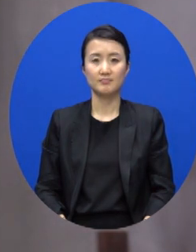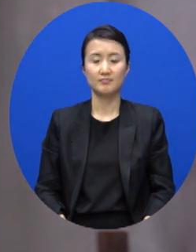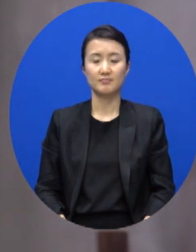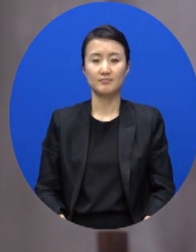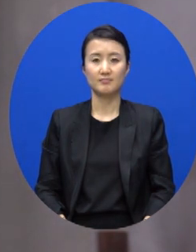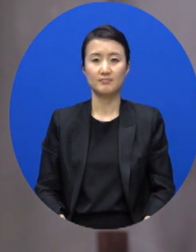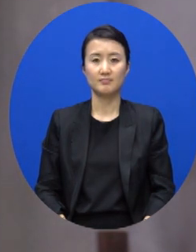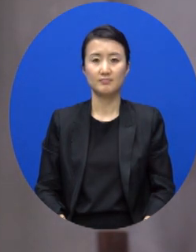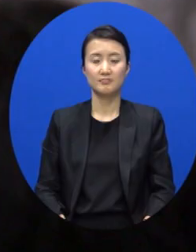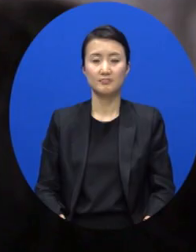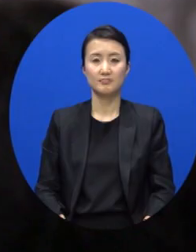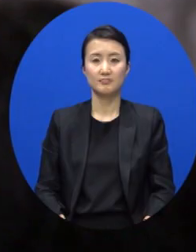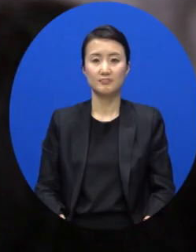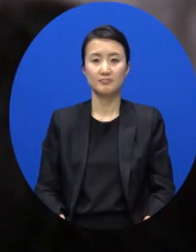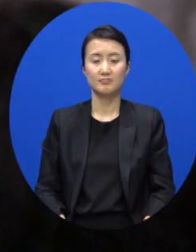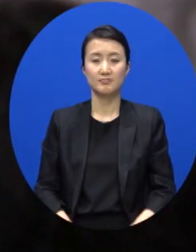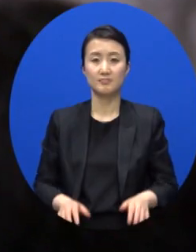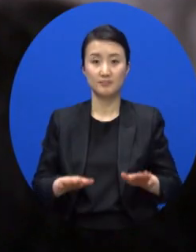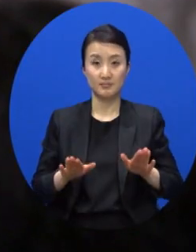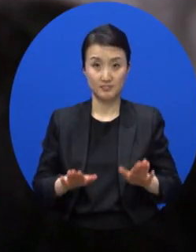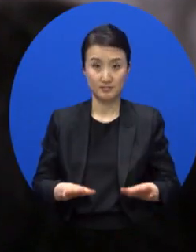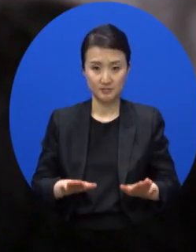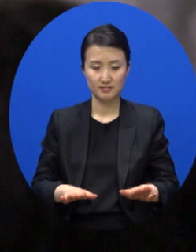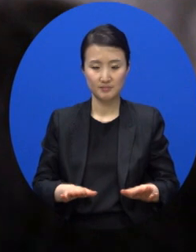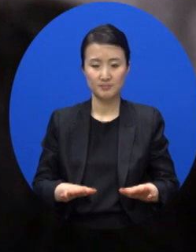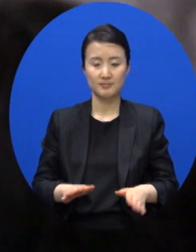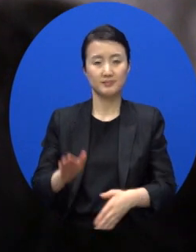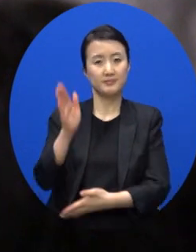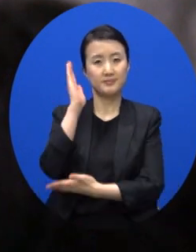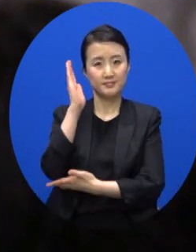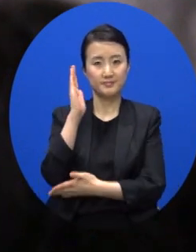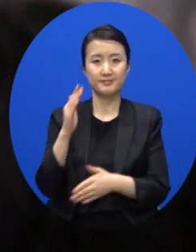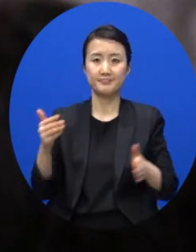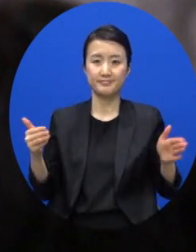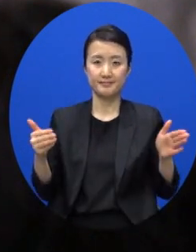강의를 했습니다만은, 오늘은 이것으로서